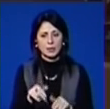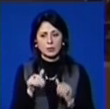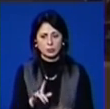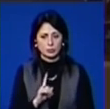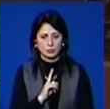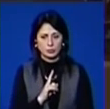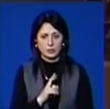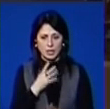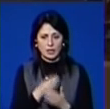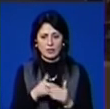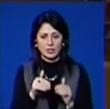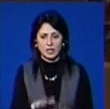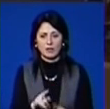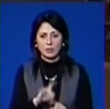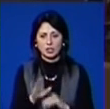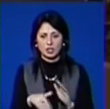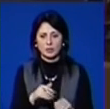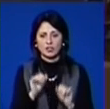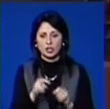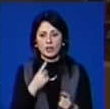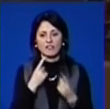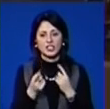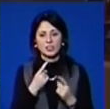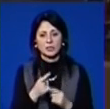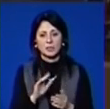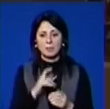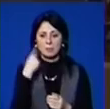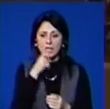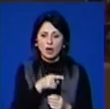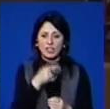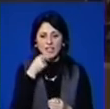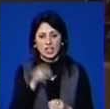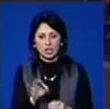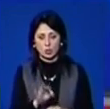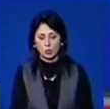სასამართლომ თავისი განაჩენი და ამის შემდეგ შეგვიძლია ვისაუბროთ პიროვნებების დანაშაულზე.